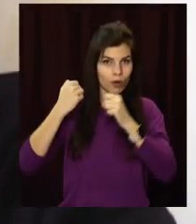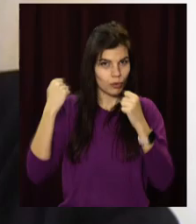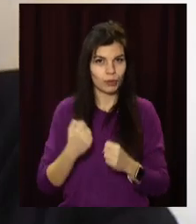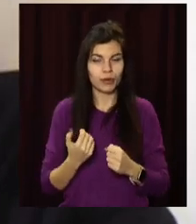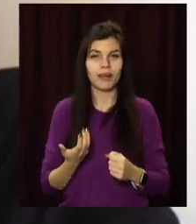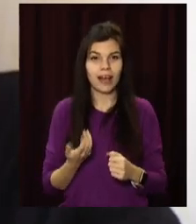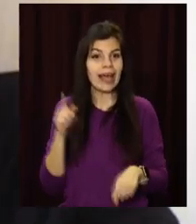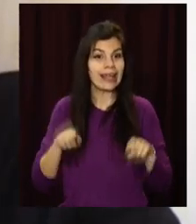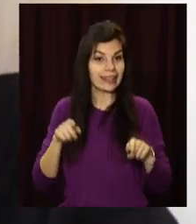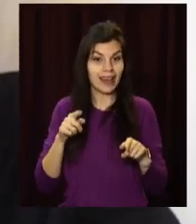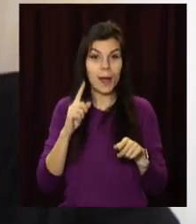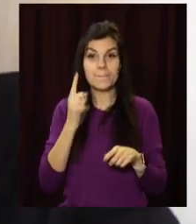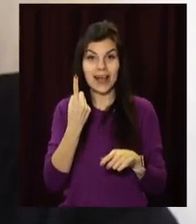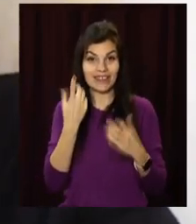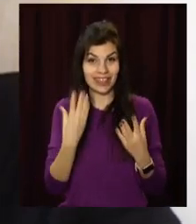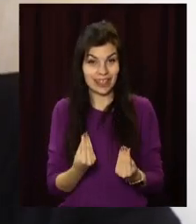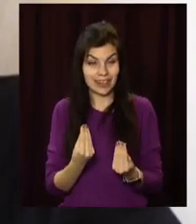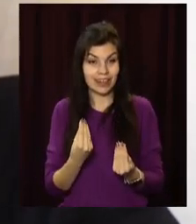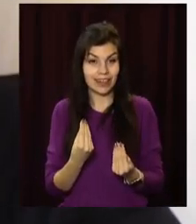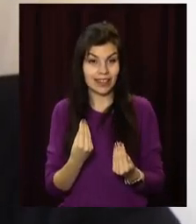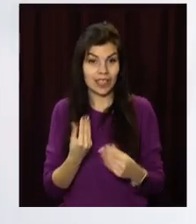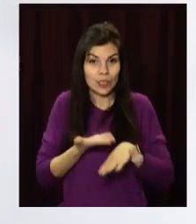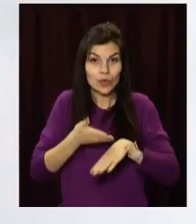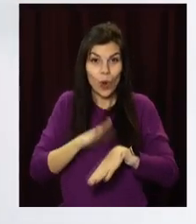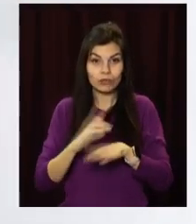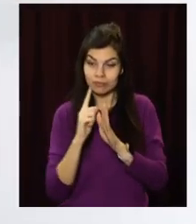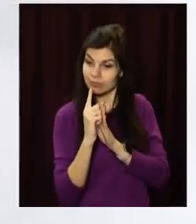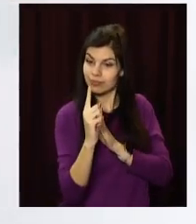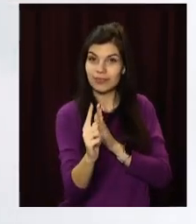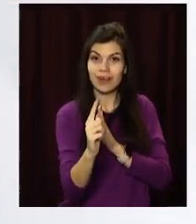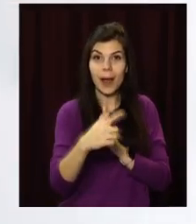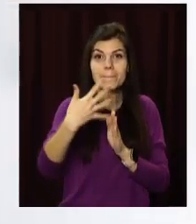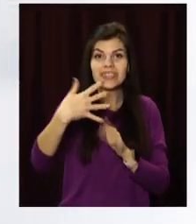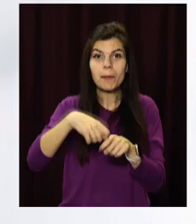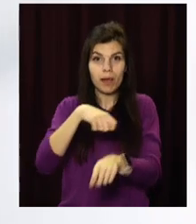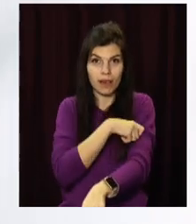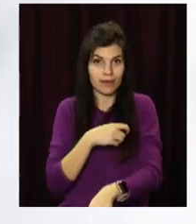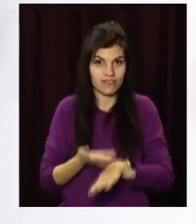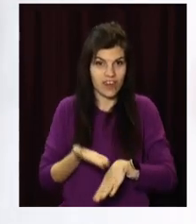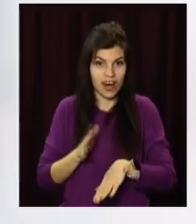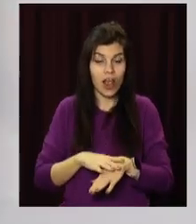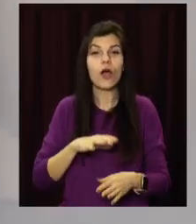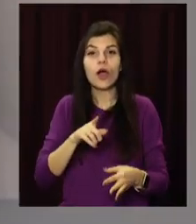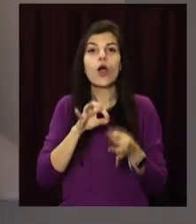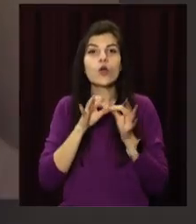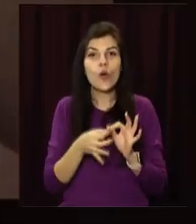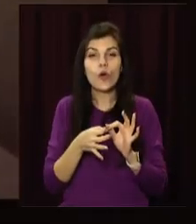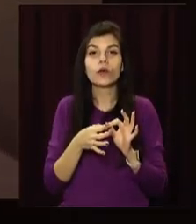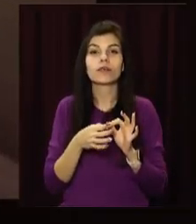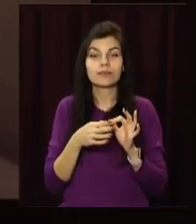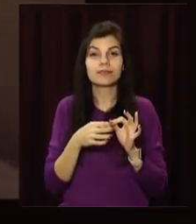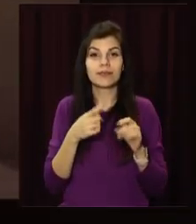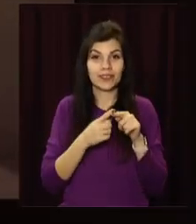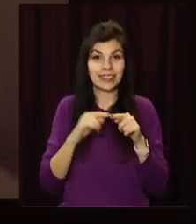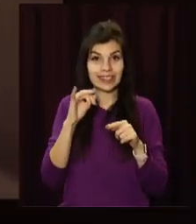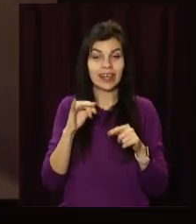погодные условия, снимать в снегу по колено, по пояс иногда, передвигаться физически очень сложно, с камерами так